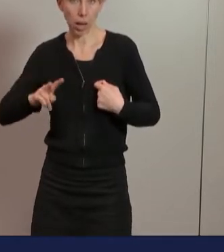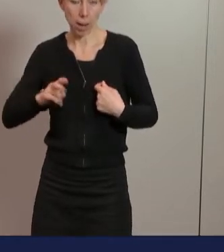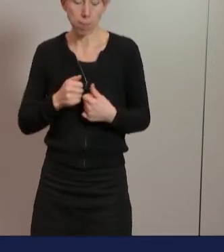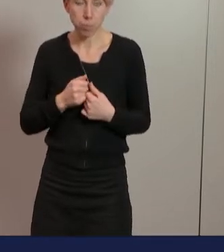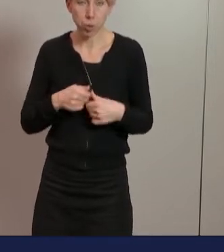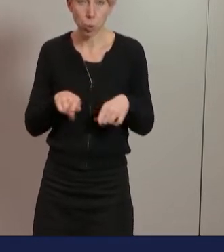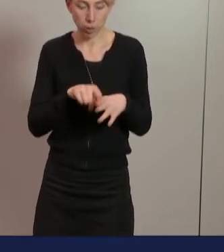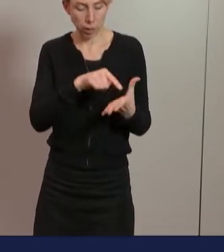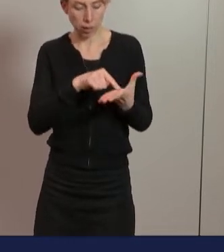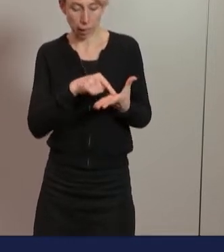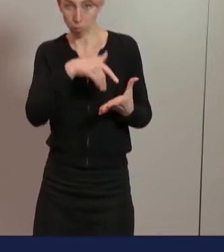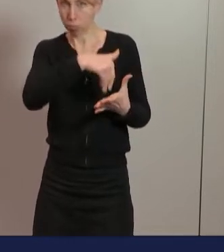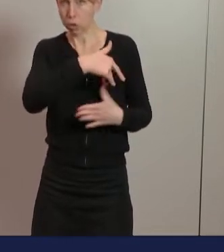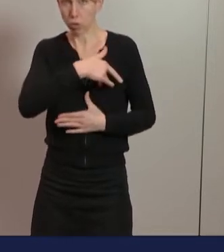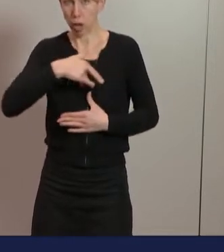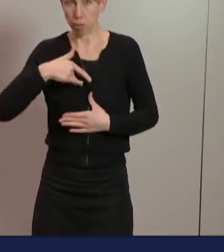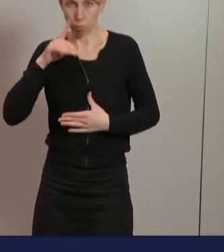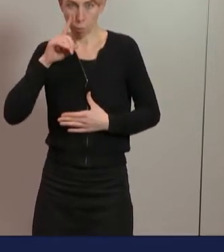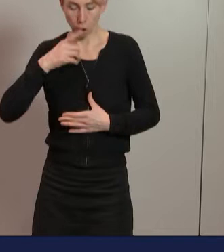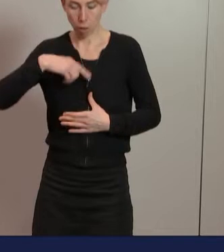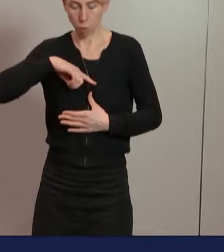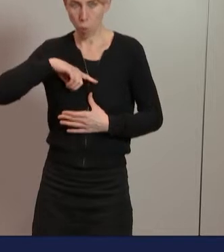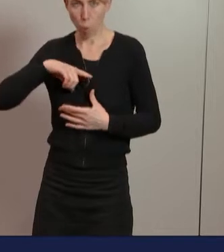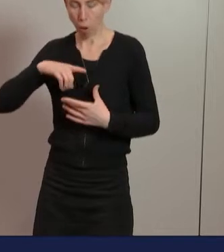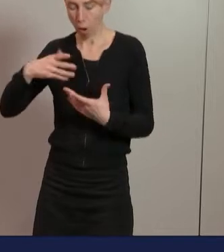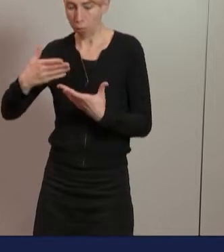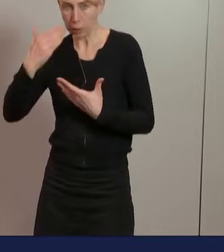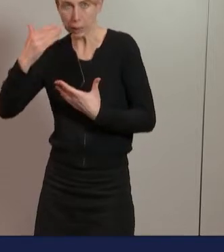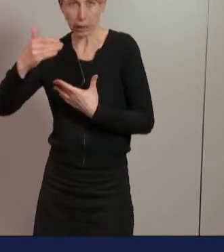est également saine, car la ville a su se séparer de ses emprunts toxiques.